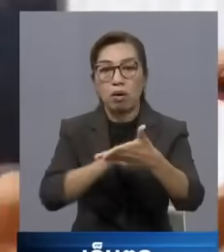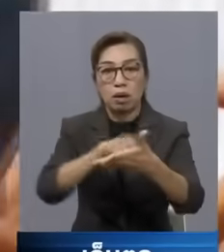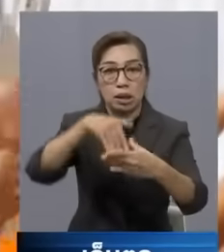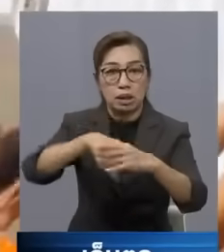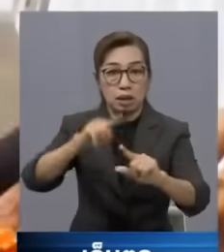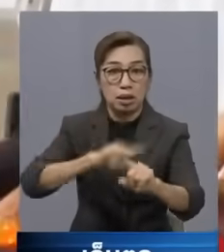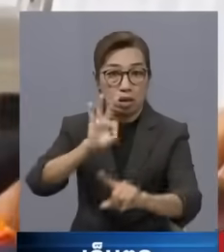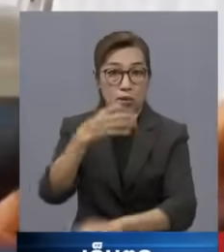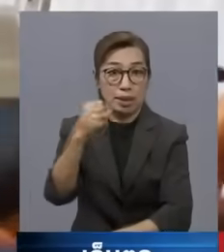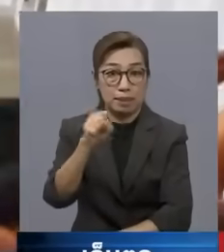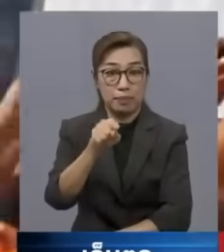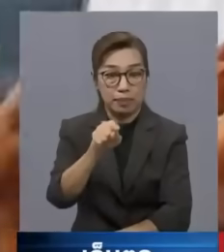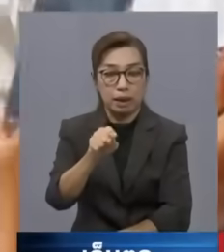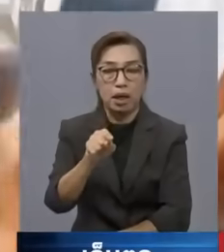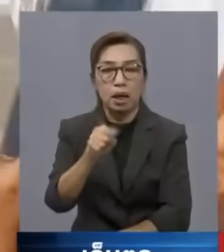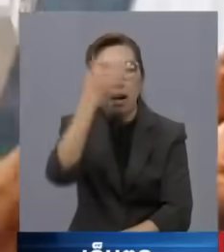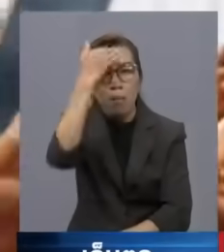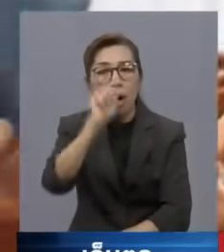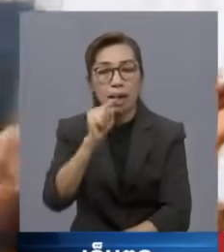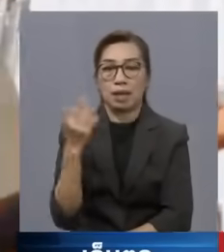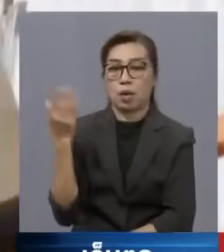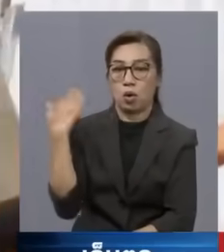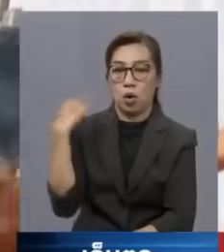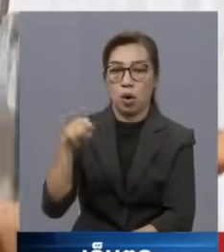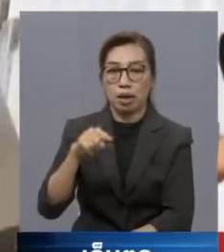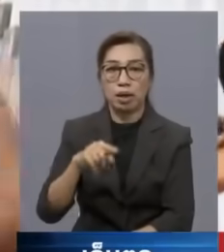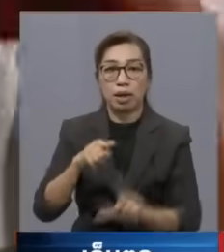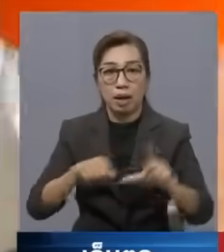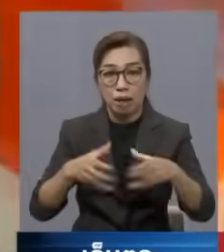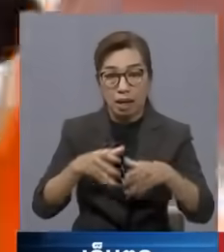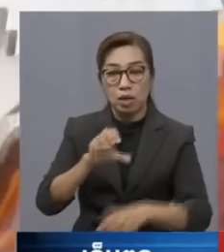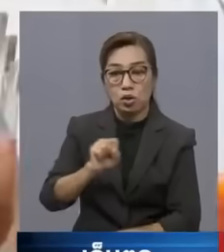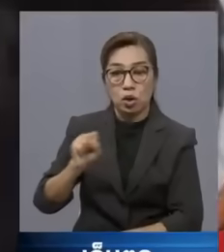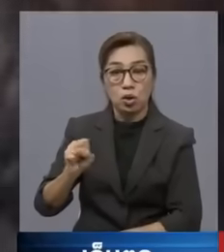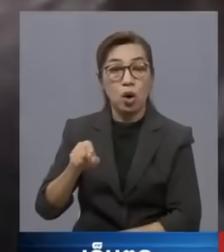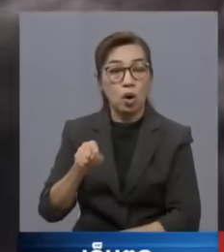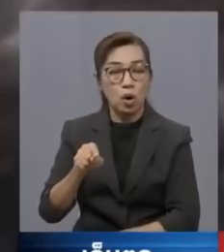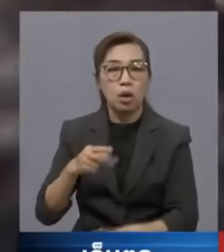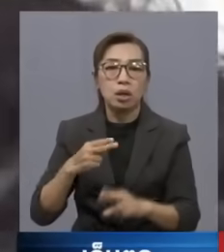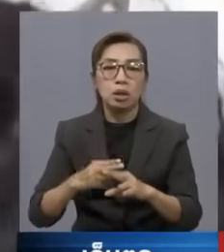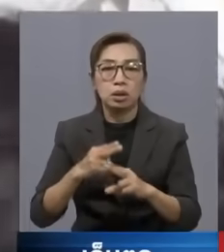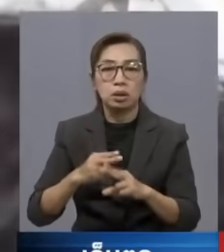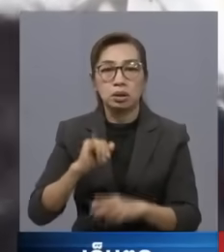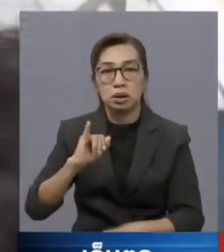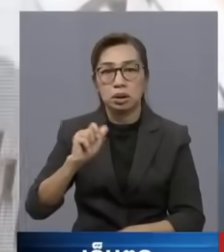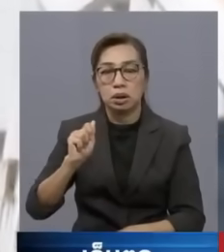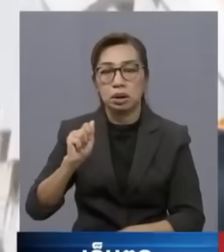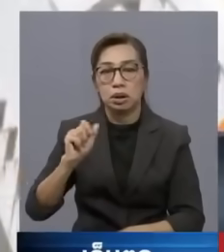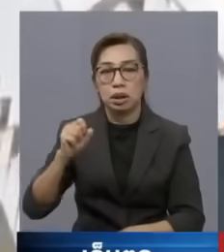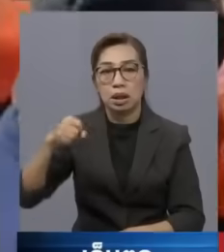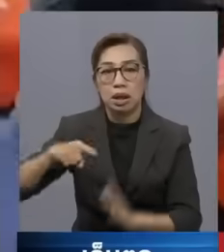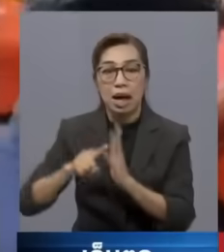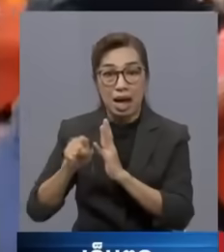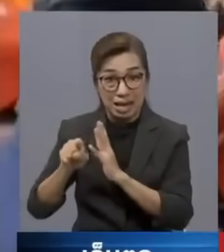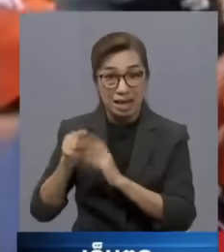นี้นะครับก็คือเป็นผลพวงมาจากที่ตัวของผู้สมัครก้าวไกลเองก็คือคุณไอซ์นครชัยขุนณรงค์คือ